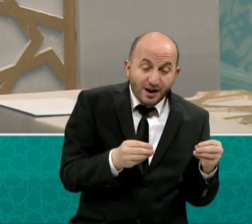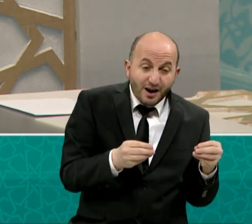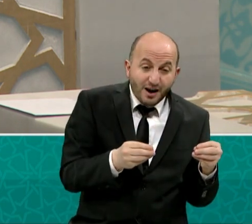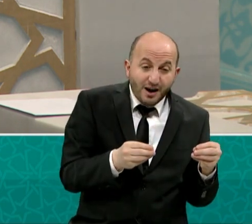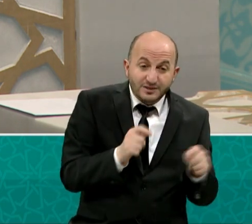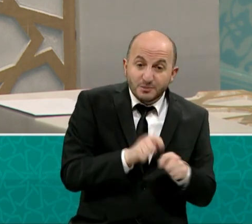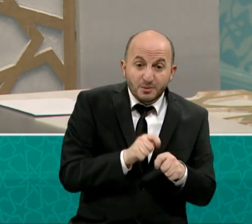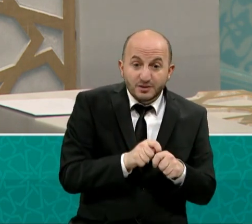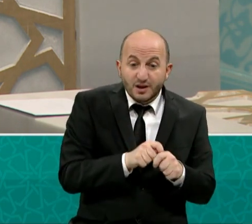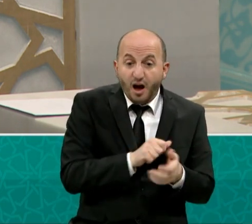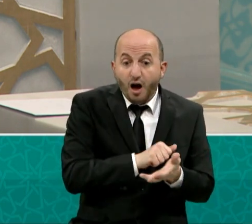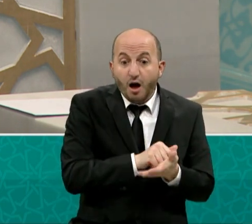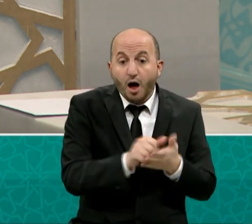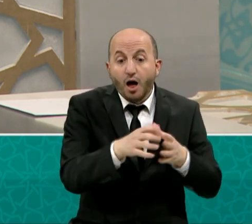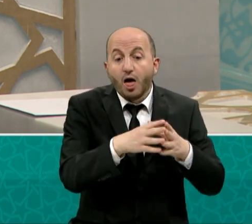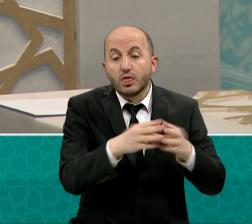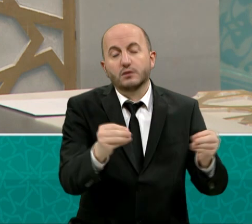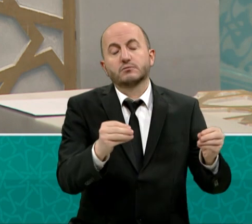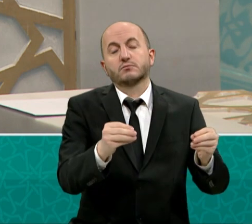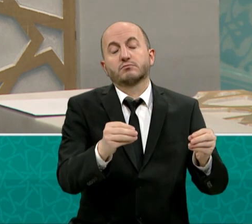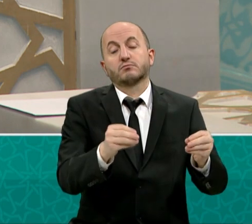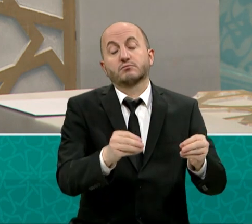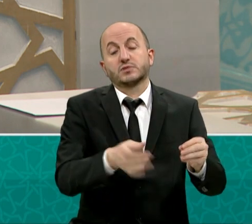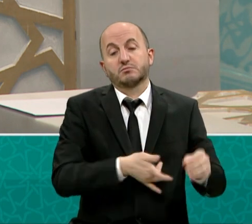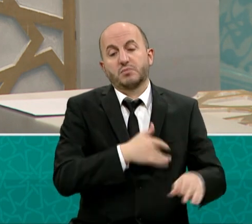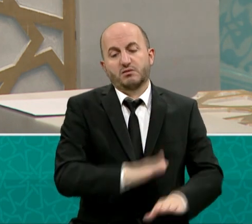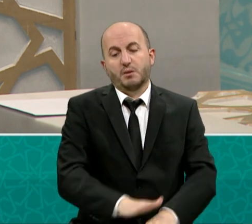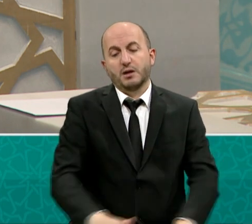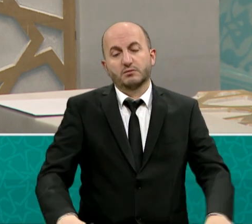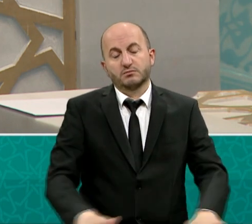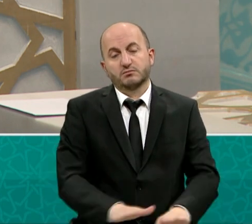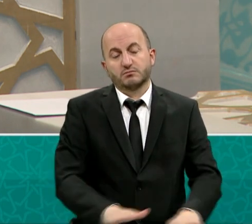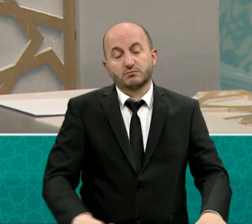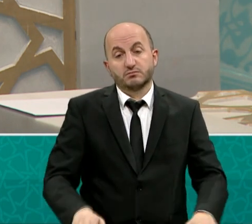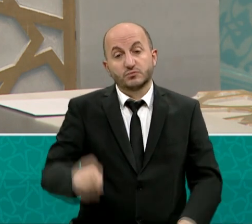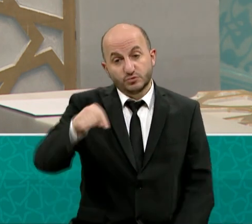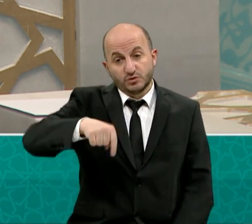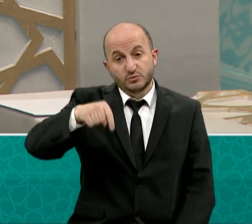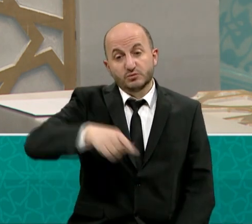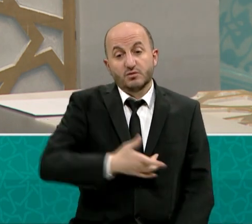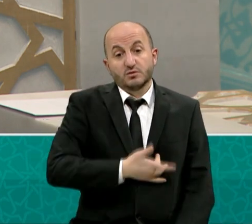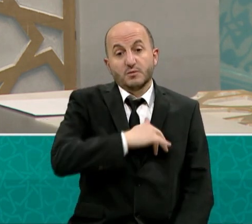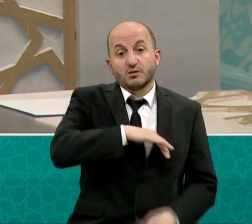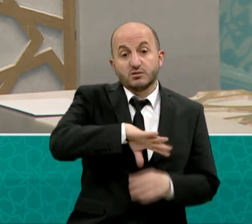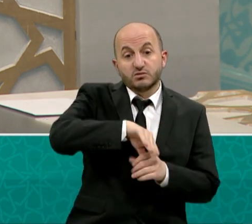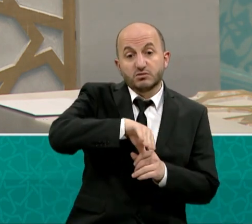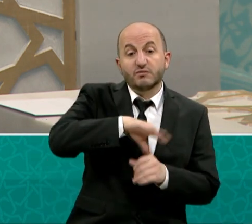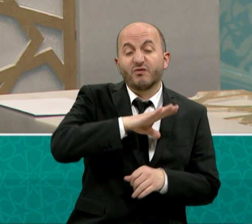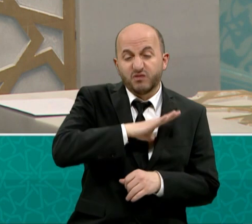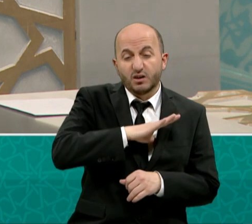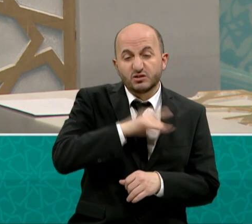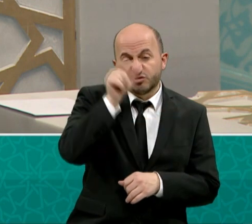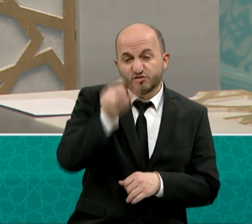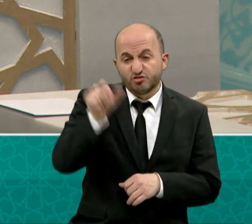yapıp ettikleri hepsi gider. Çünkü iman temeldir kardeşlerim. Günümüzde de maalesef iman hırsızları da var. Kişinin